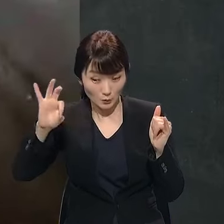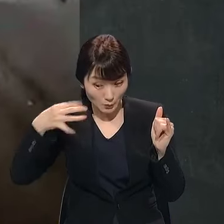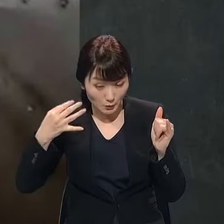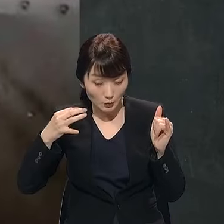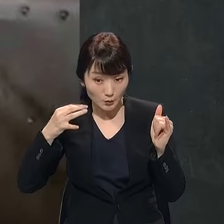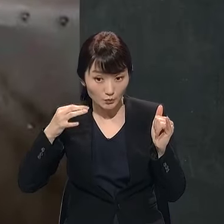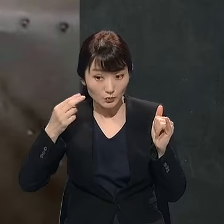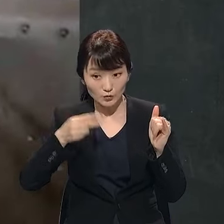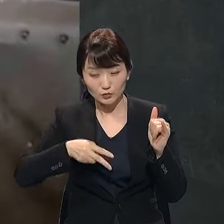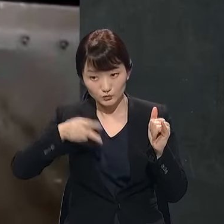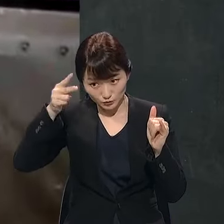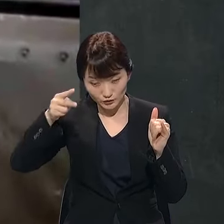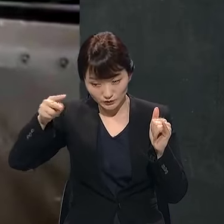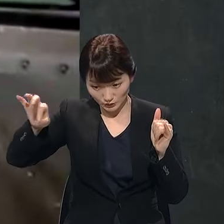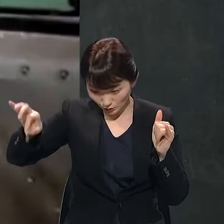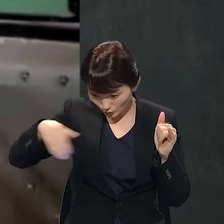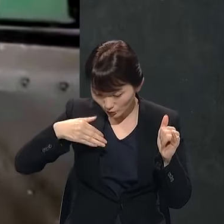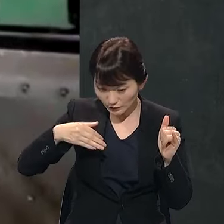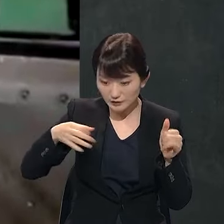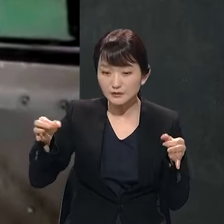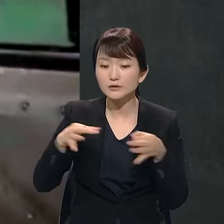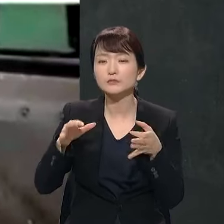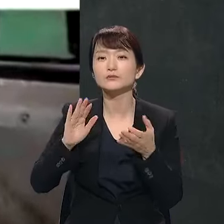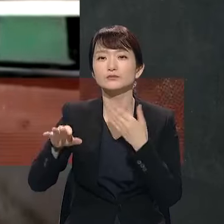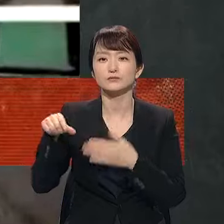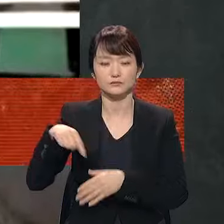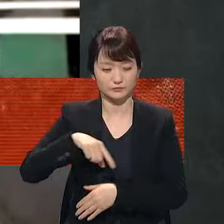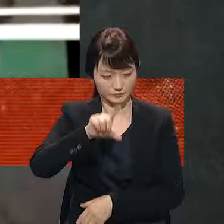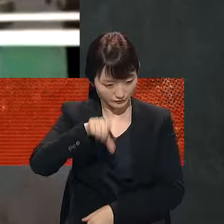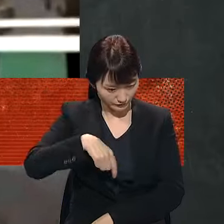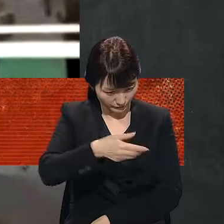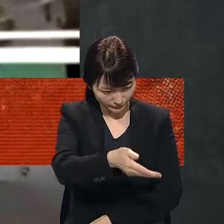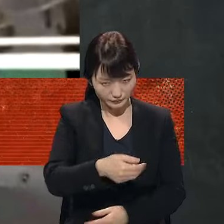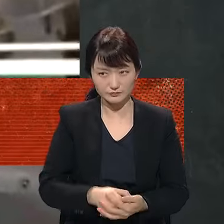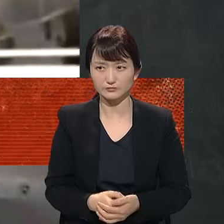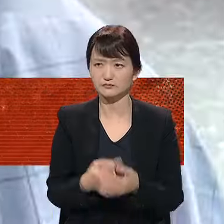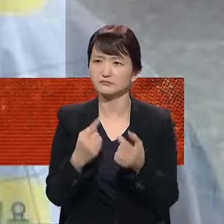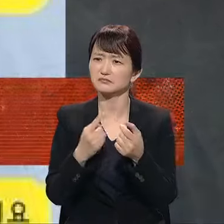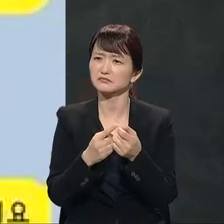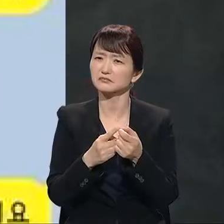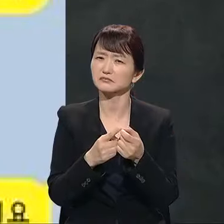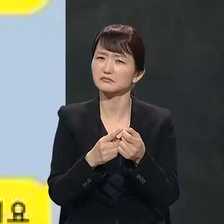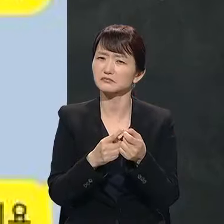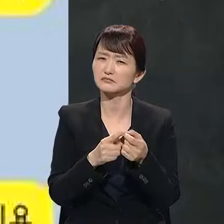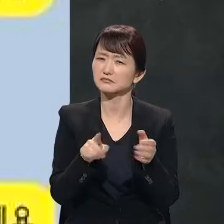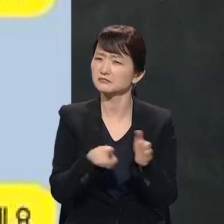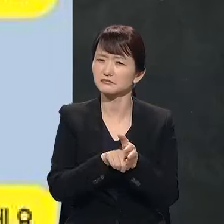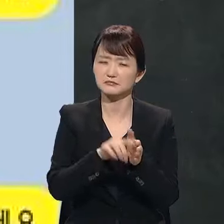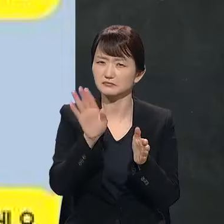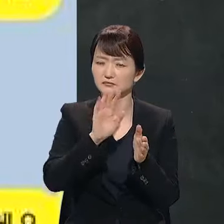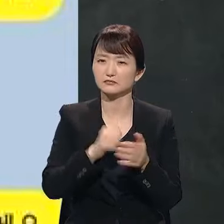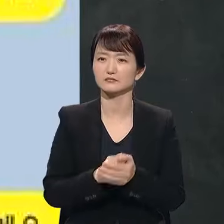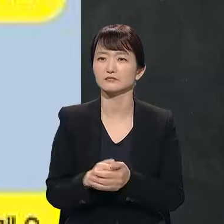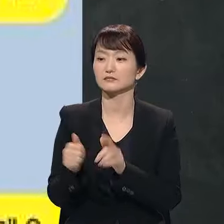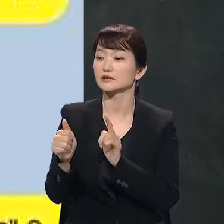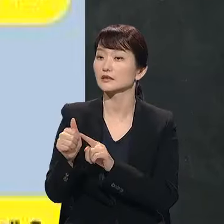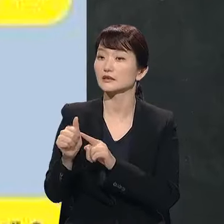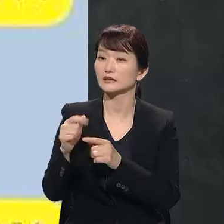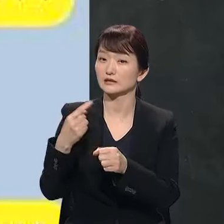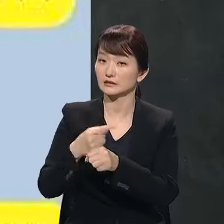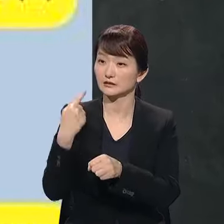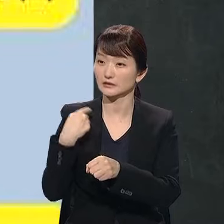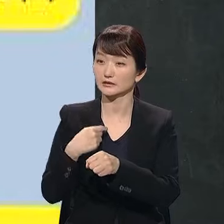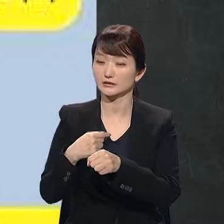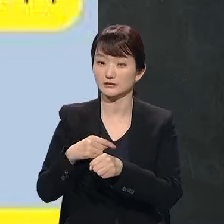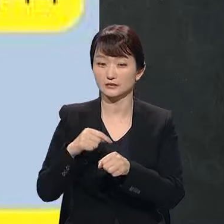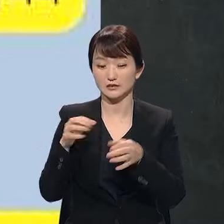주겠다 근데 사장님이 만약 첫 번째면 이걸 100% 믿지 않았을 건데이 사람이 지난해부터 열번 정도